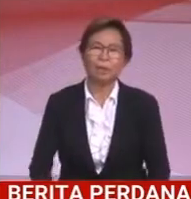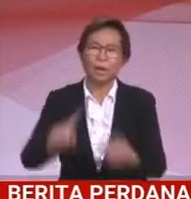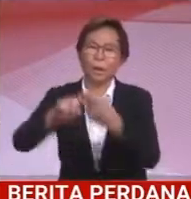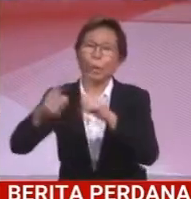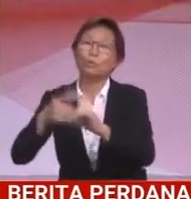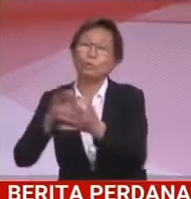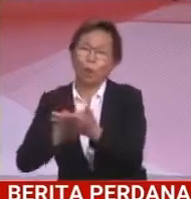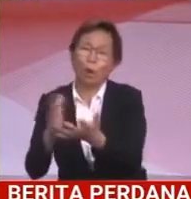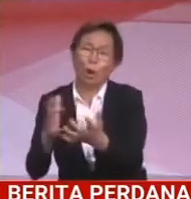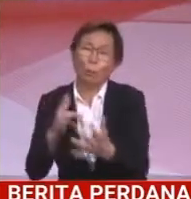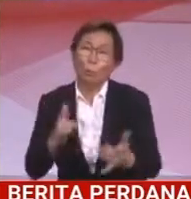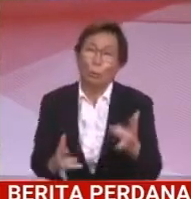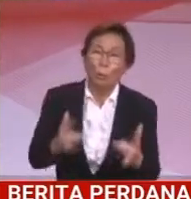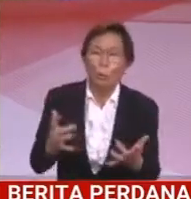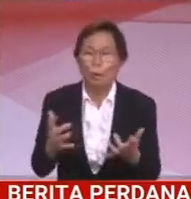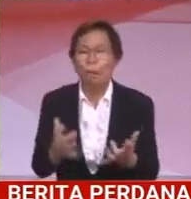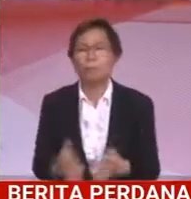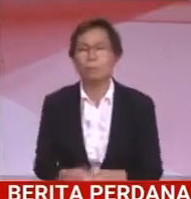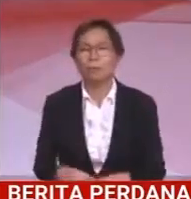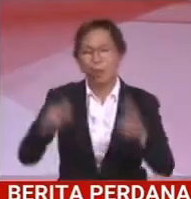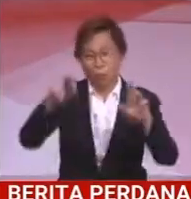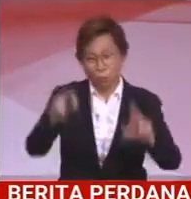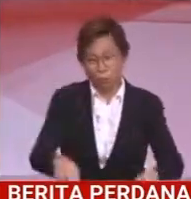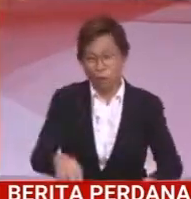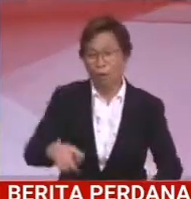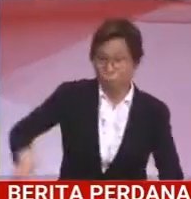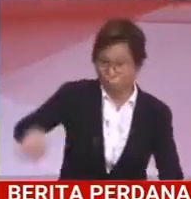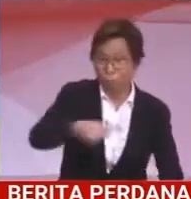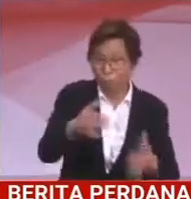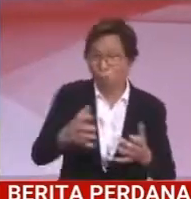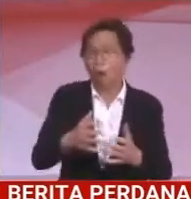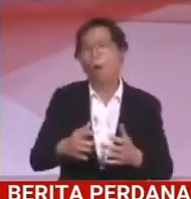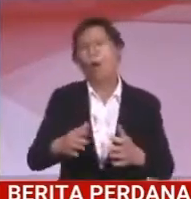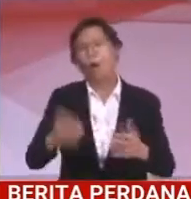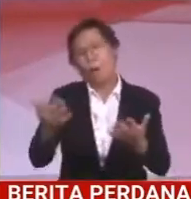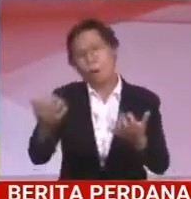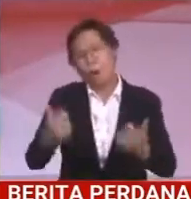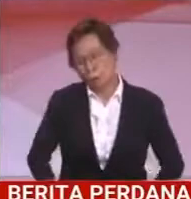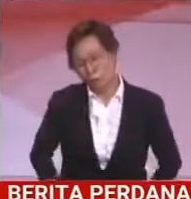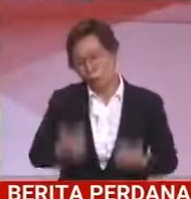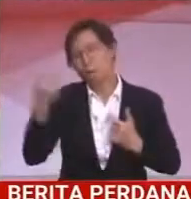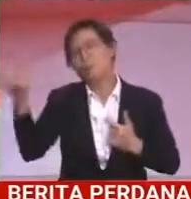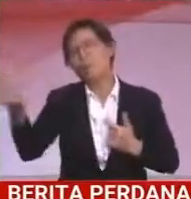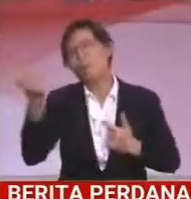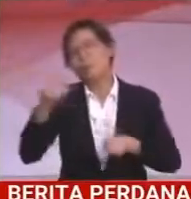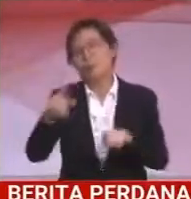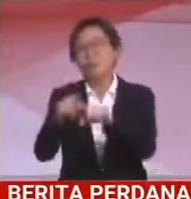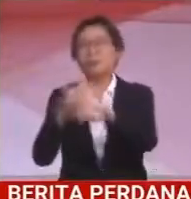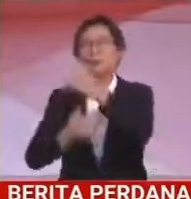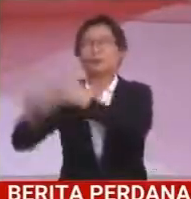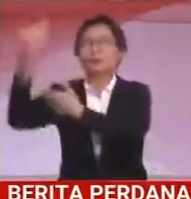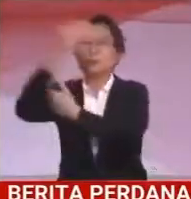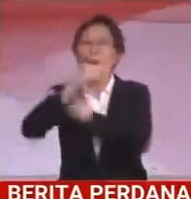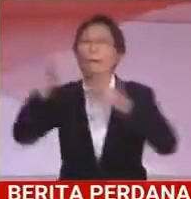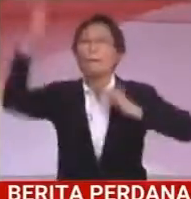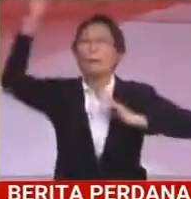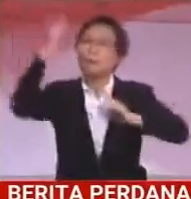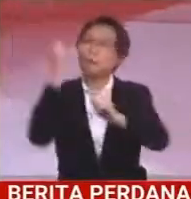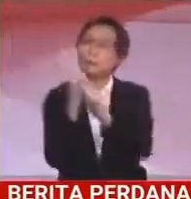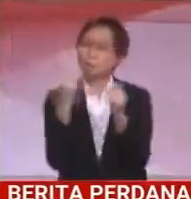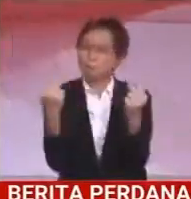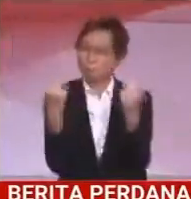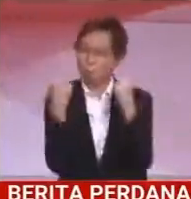sekolah. Apa yang rakyat mahu, mereka boleh menjalani kehidupan normal seperti sebelumnya dan negara kekal